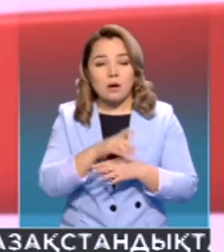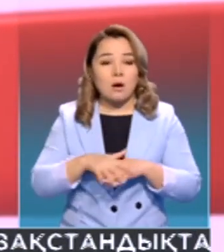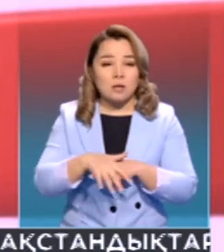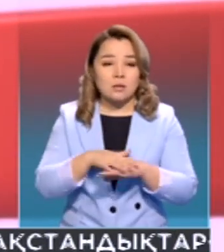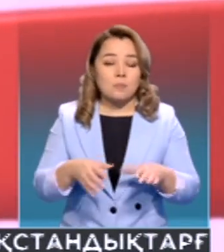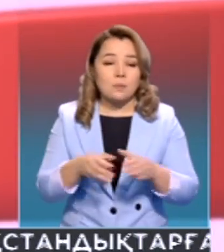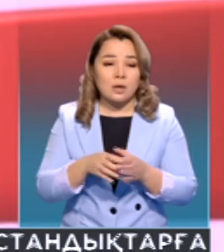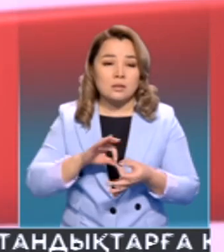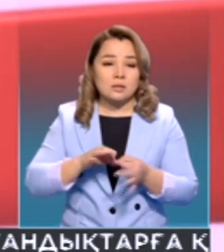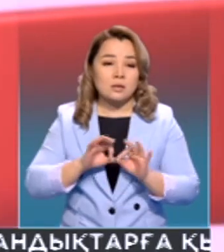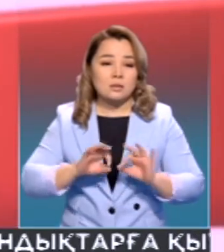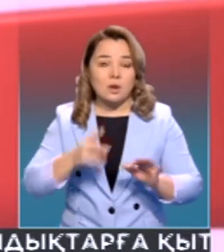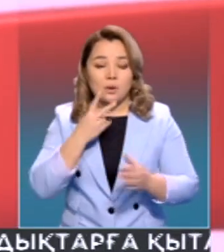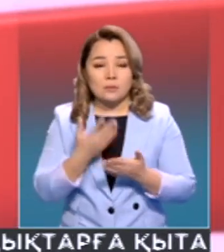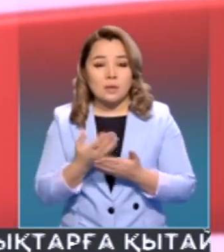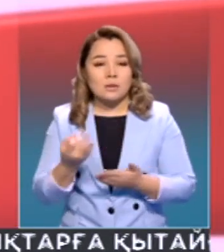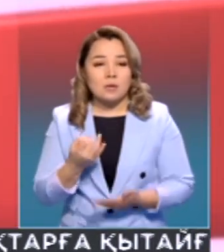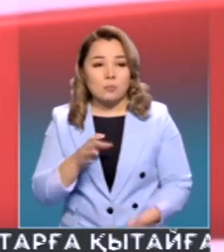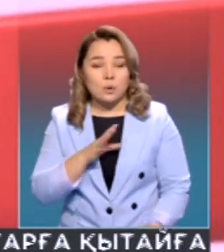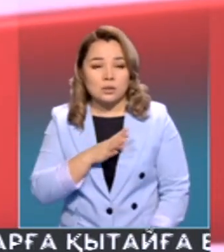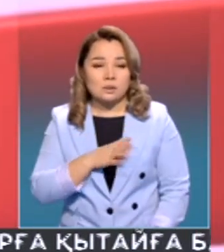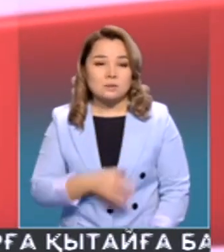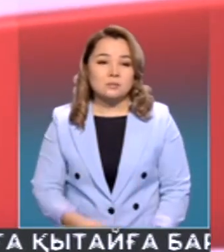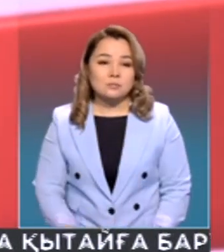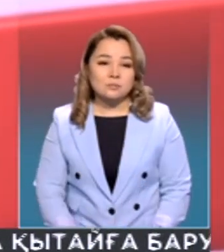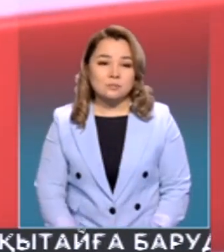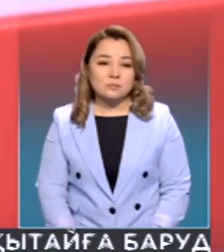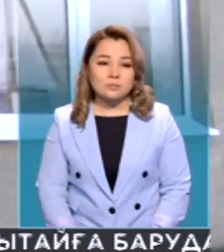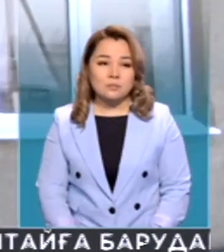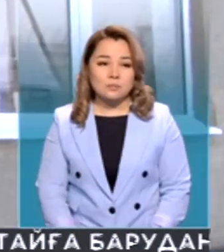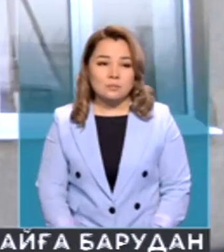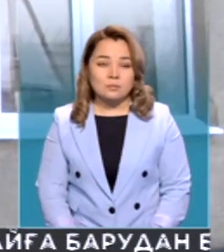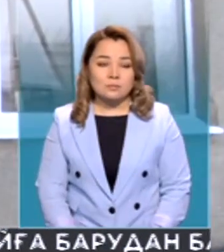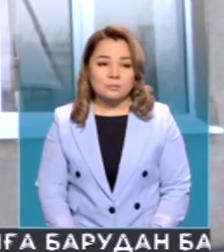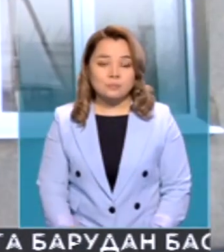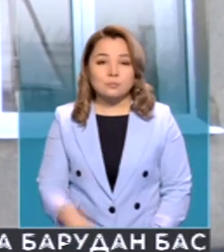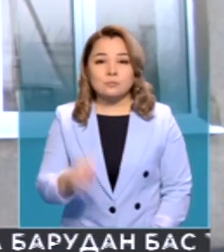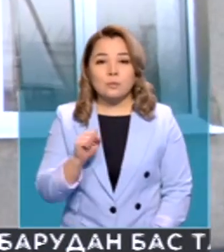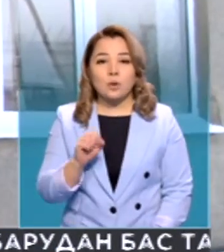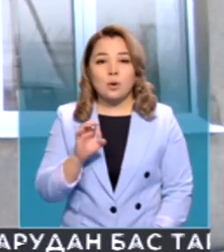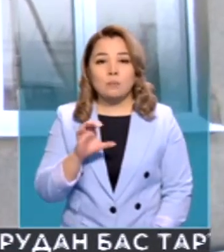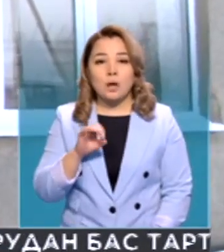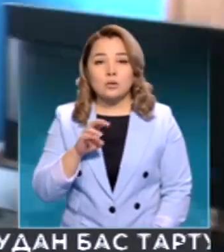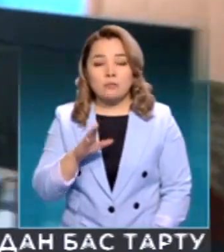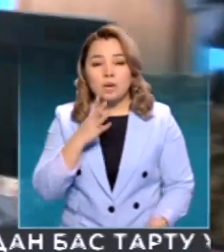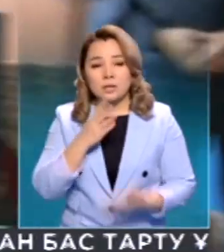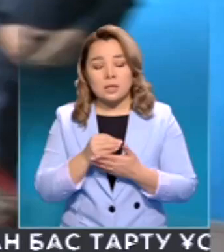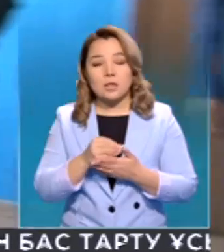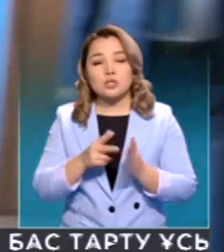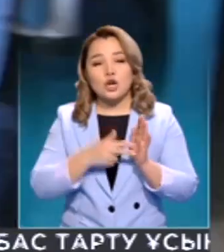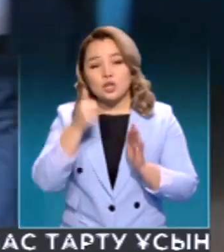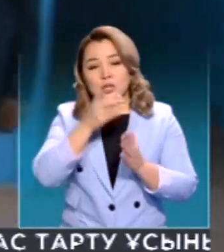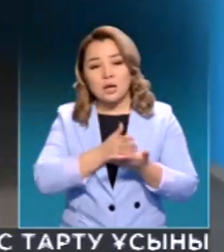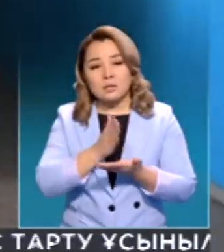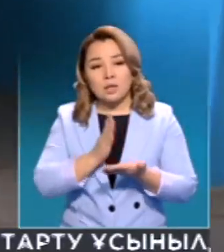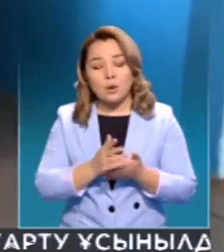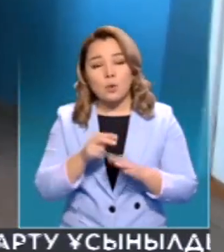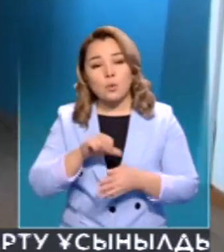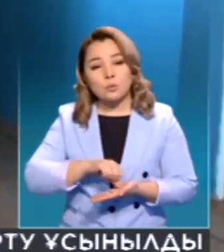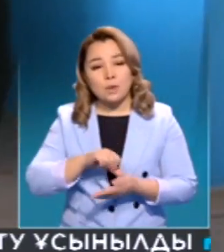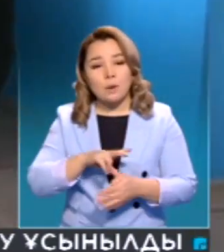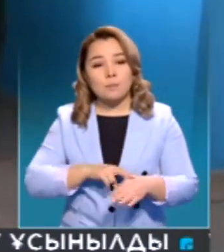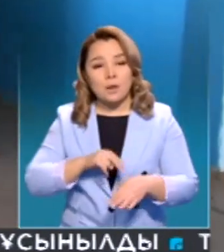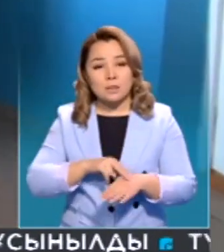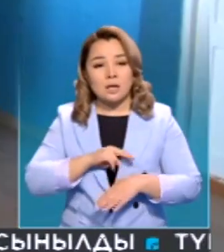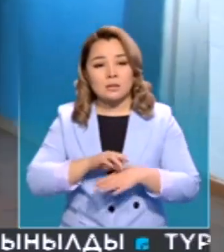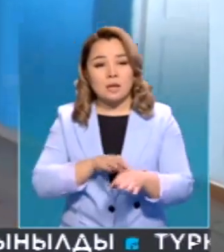ауылда әріптесім Руслан Нұрланұлы да болып қайтты. Әлібек Оспанов Тікенекті ауылында 8 жылдан бері учаскелік полиция инспекторы болып